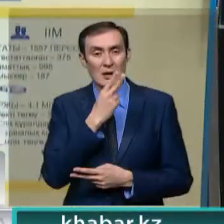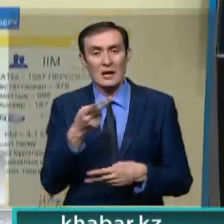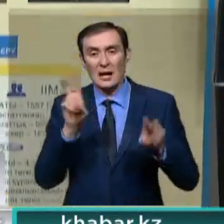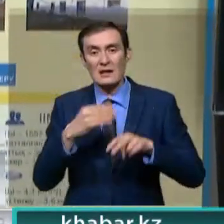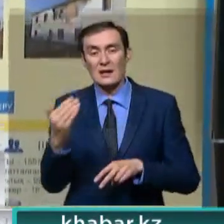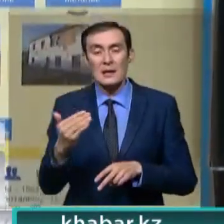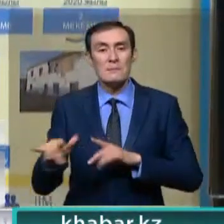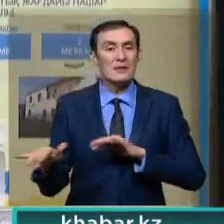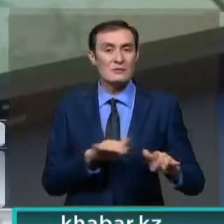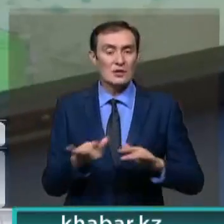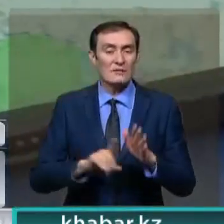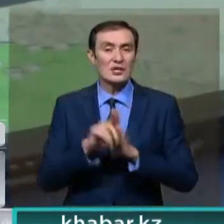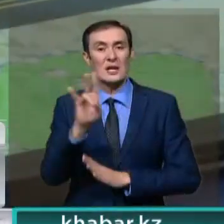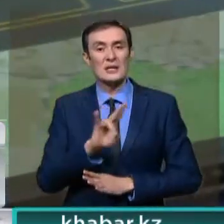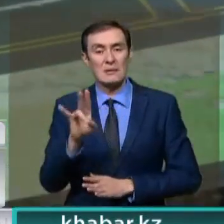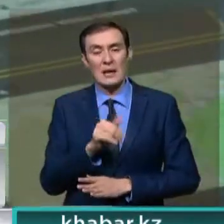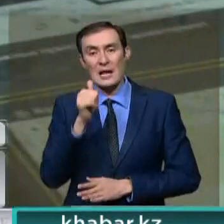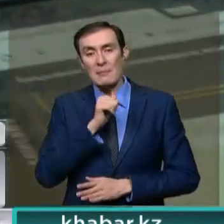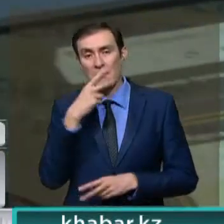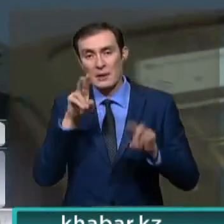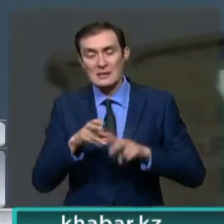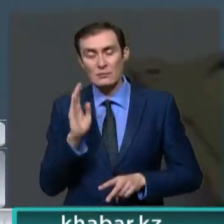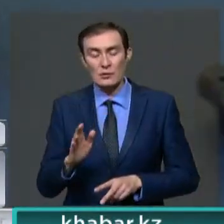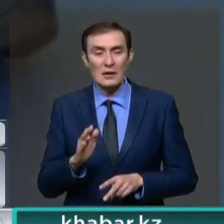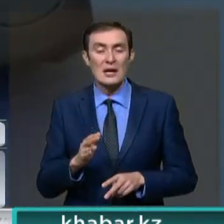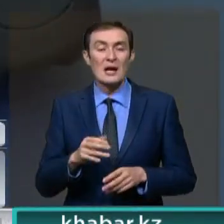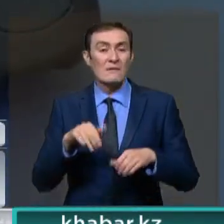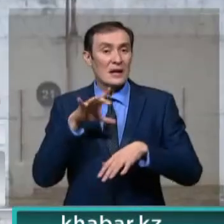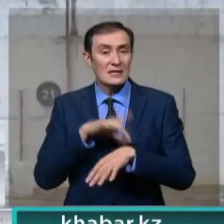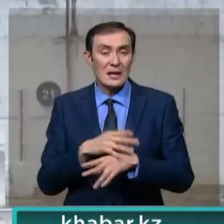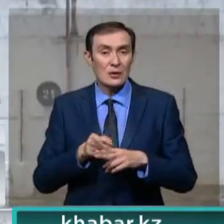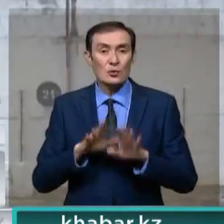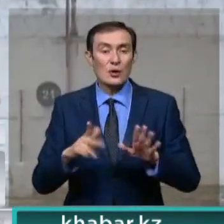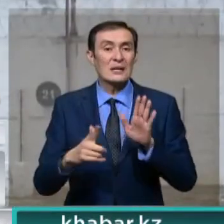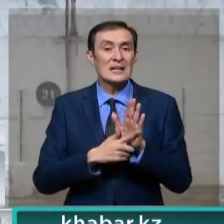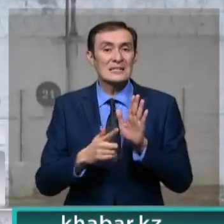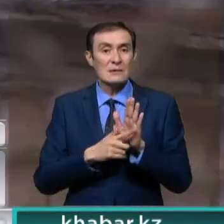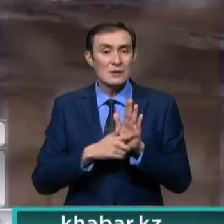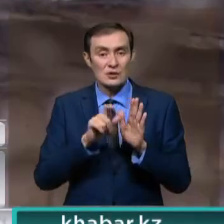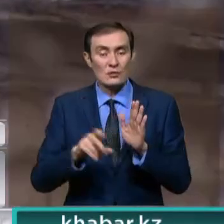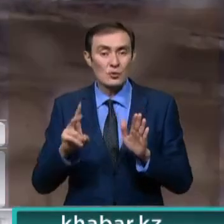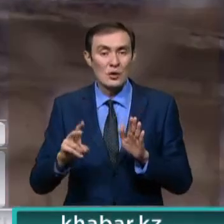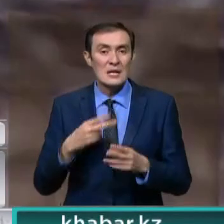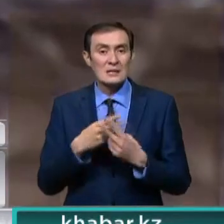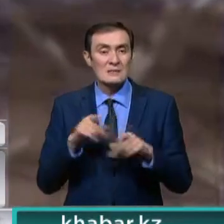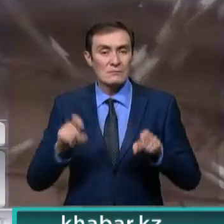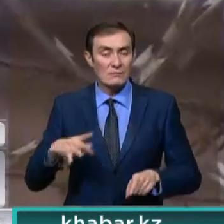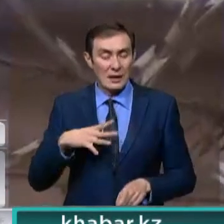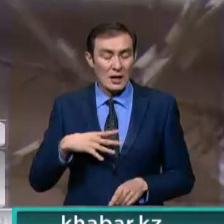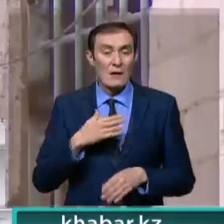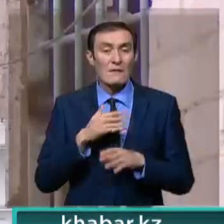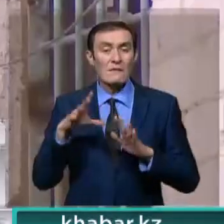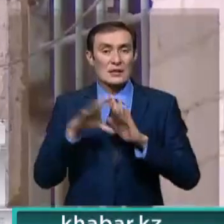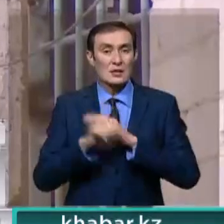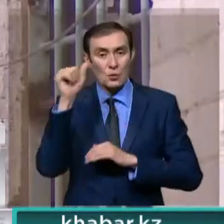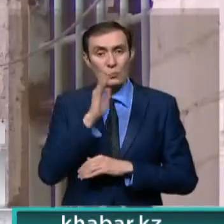их передвижение. В начале ноября для пробации устройство слежения надели только на 7 педофилов, отсидевших свой срок. К концу года